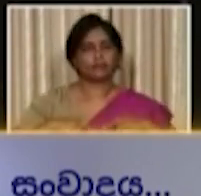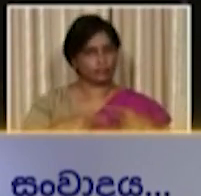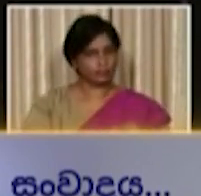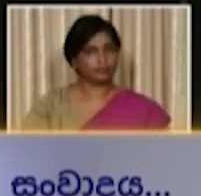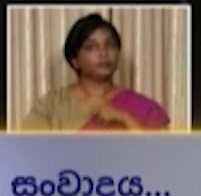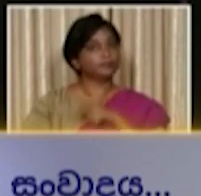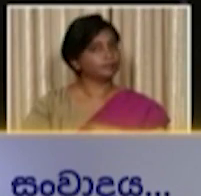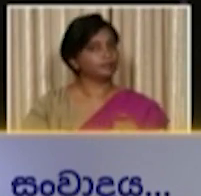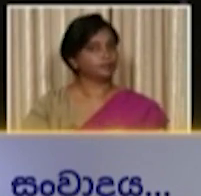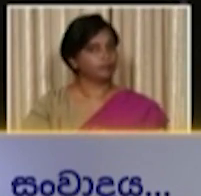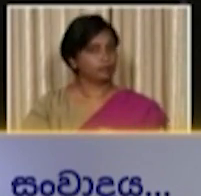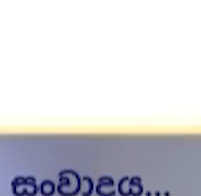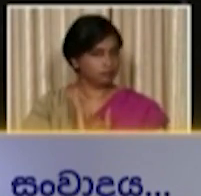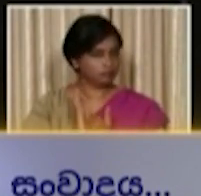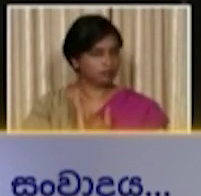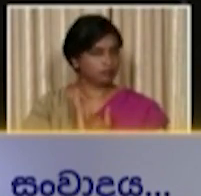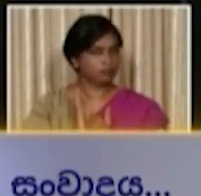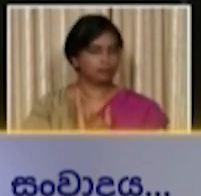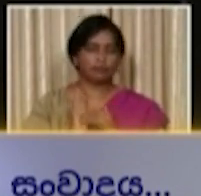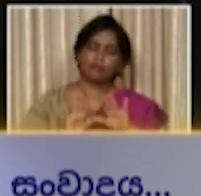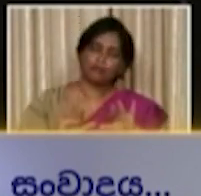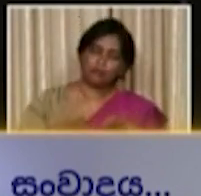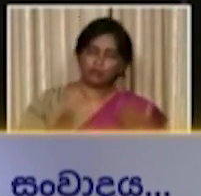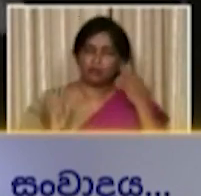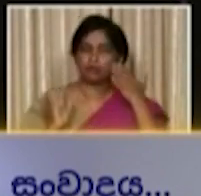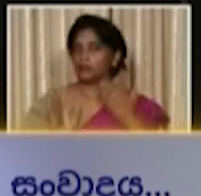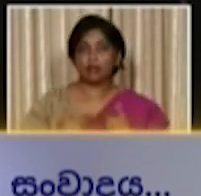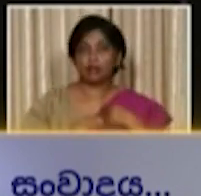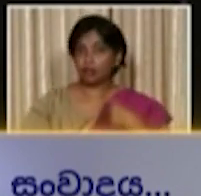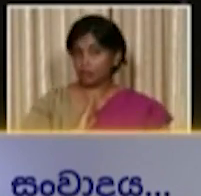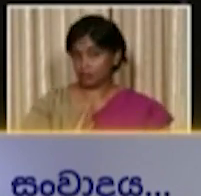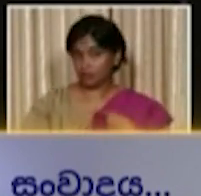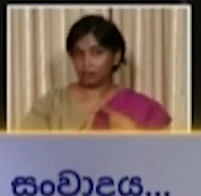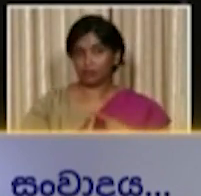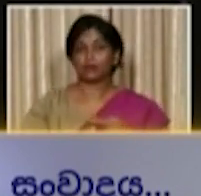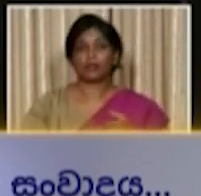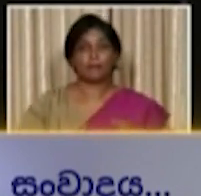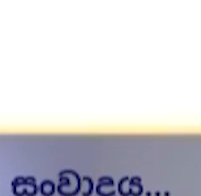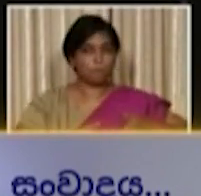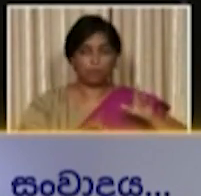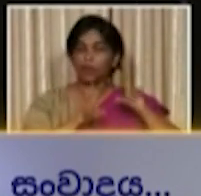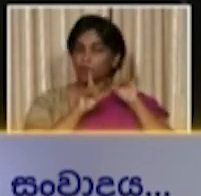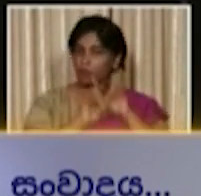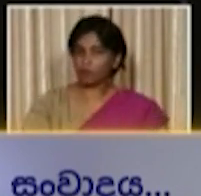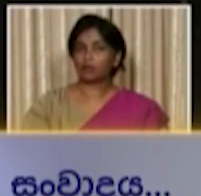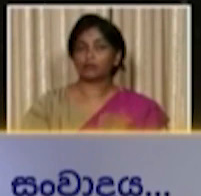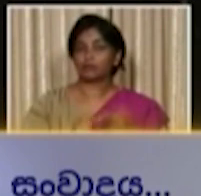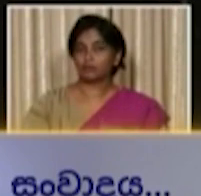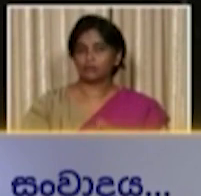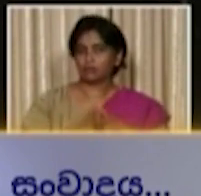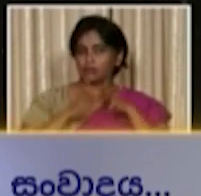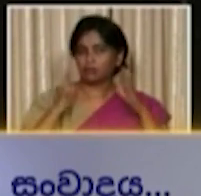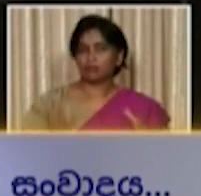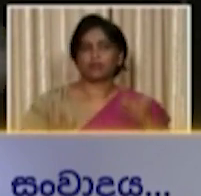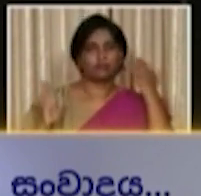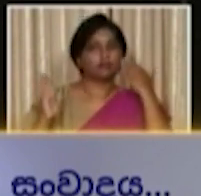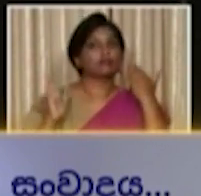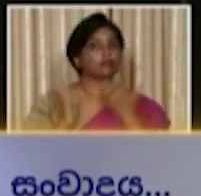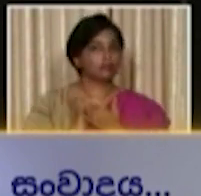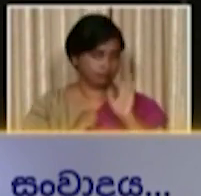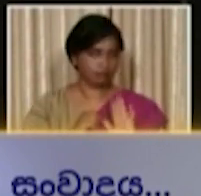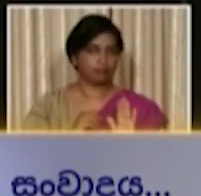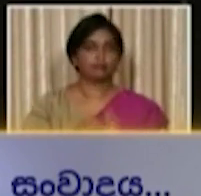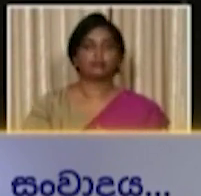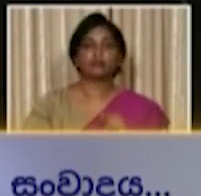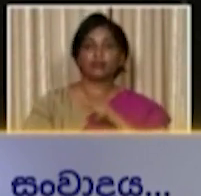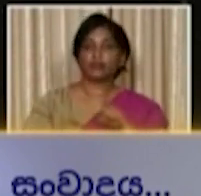තිබෙන්නේ. ඉතින් මේ නිසා මේ වැඩපිළිවෙල මොනම ආකාරයකටවත් අපේ රටේ මේ මාර්ග පද්ධතිය අනුව මීට වඩා වැඩි අවධානයක් යොමු විය යුතුව